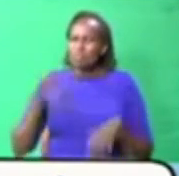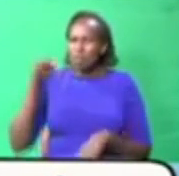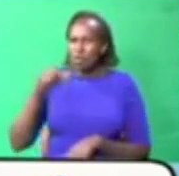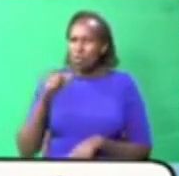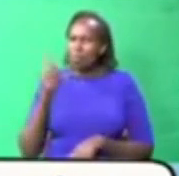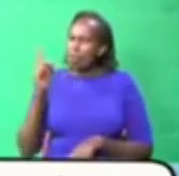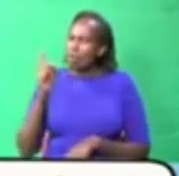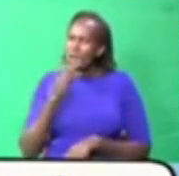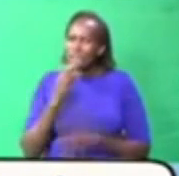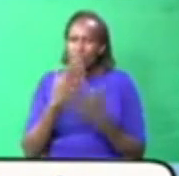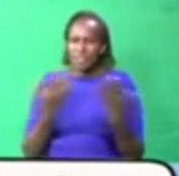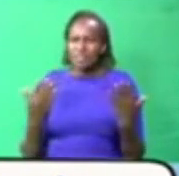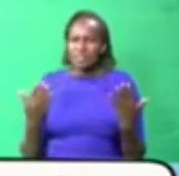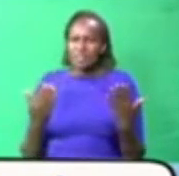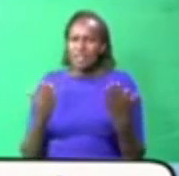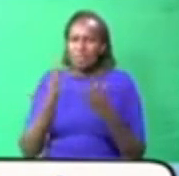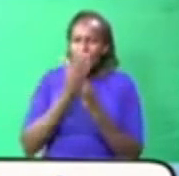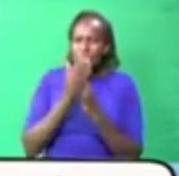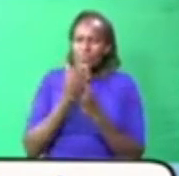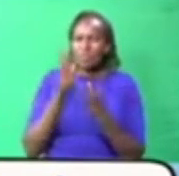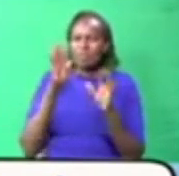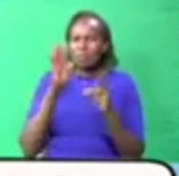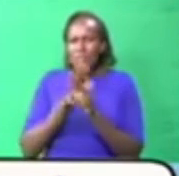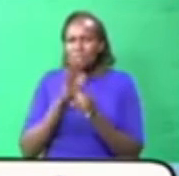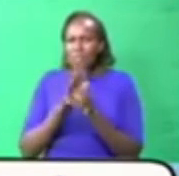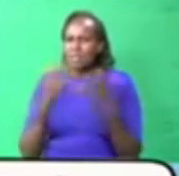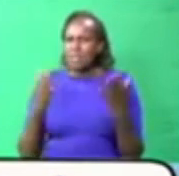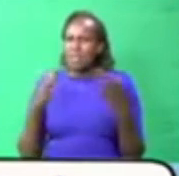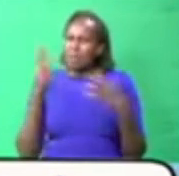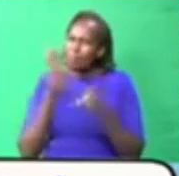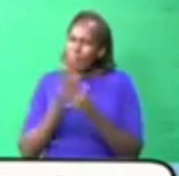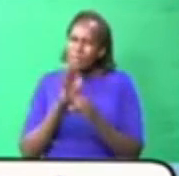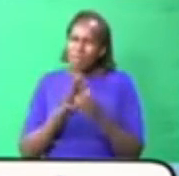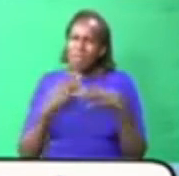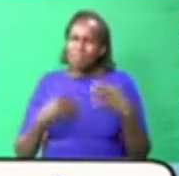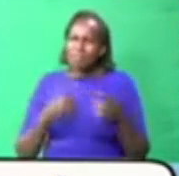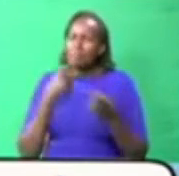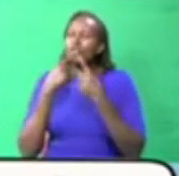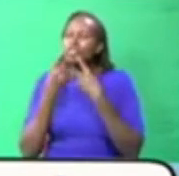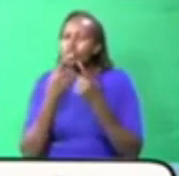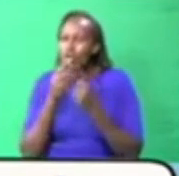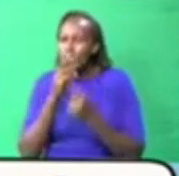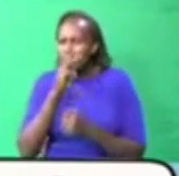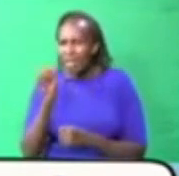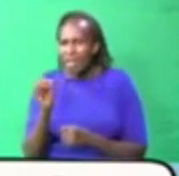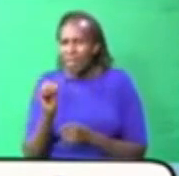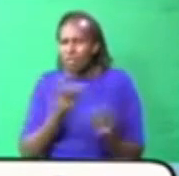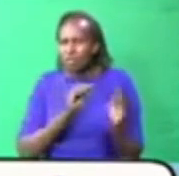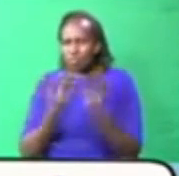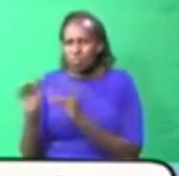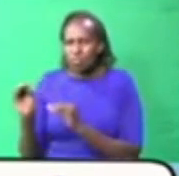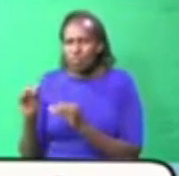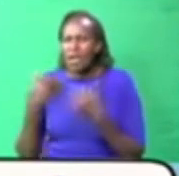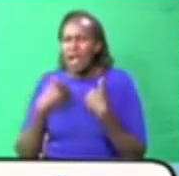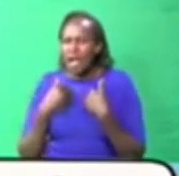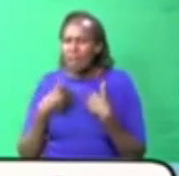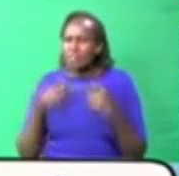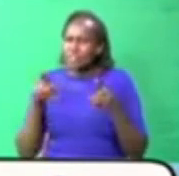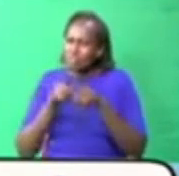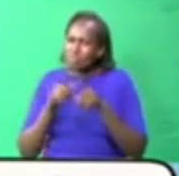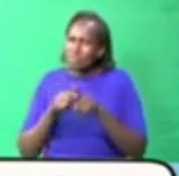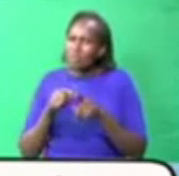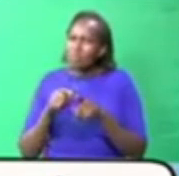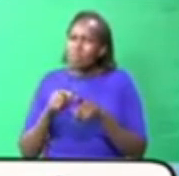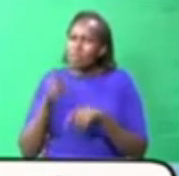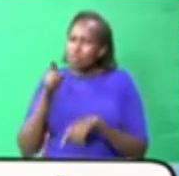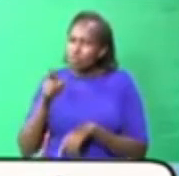of the things kati ya mambo mengi ni ya kwamba wengi Mungu aliwanenea waondoke mahali pale, wako na mwito kama vile